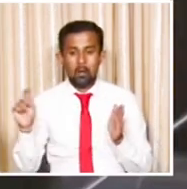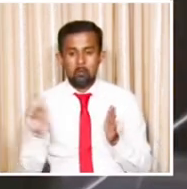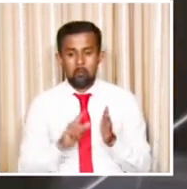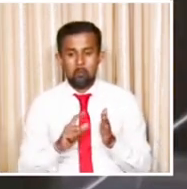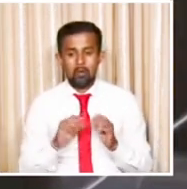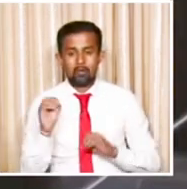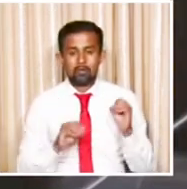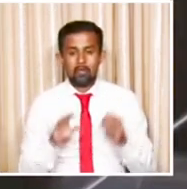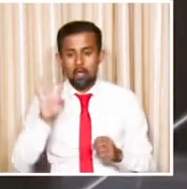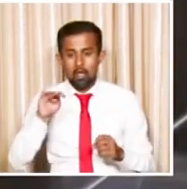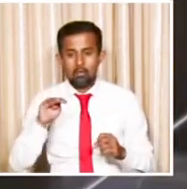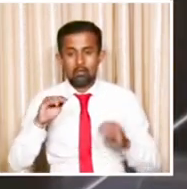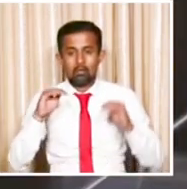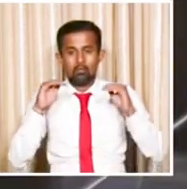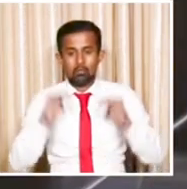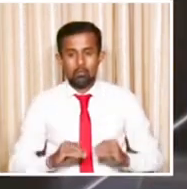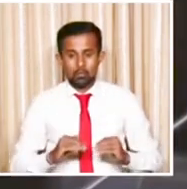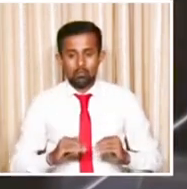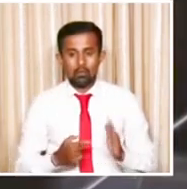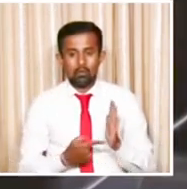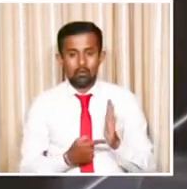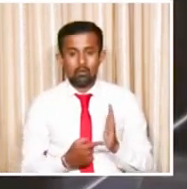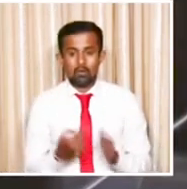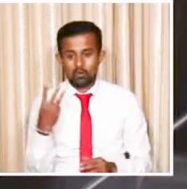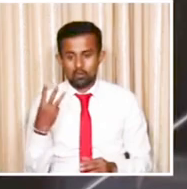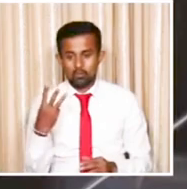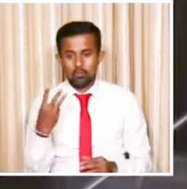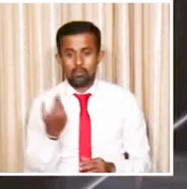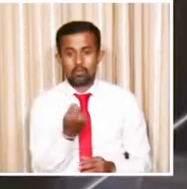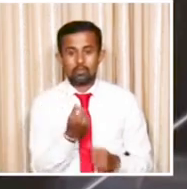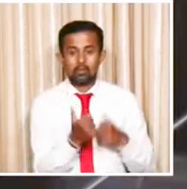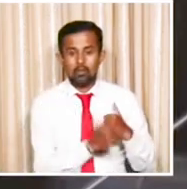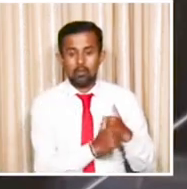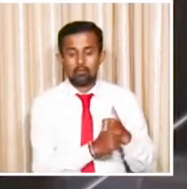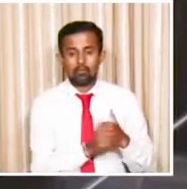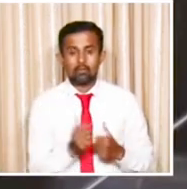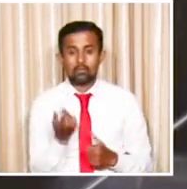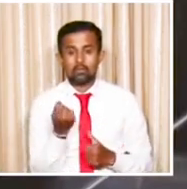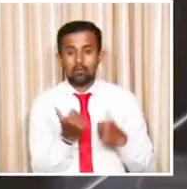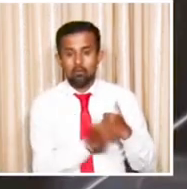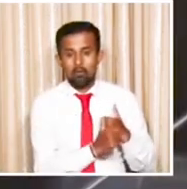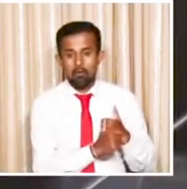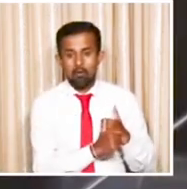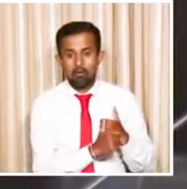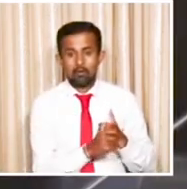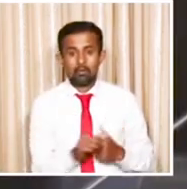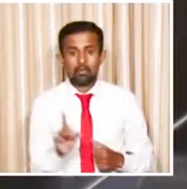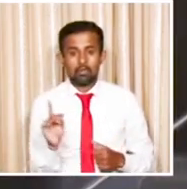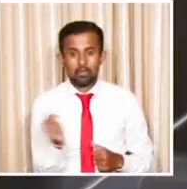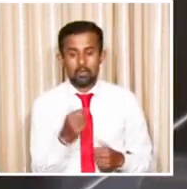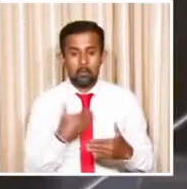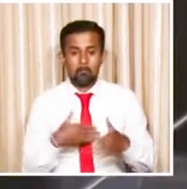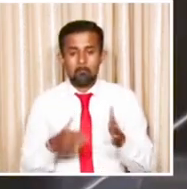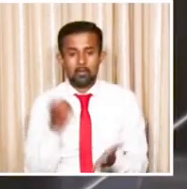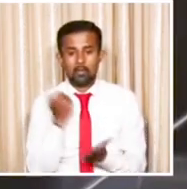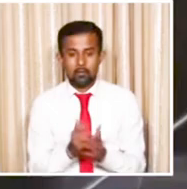ආදායම 140කින් කඩාගෙන වැටුණා ට්‍රිලියන 3ක් සල්ලි අච්චු ගැහුවේ ඒ වෙලාවේ සල්ලි අච්චු ගැහුවේ එක පාරට කැබිනට් එකට පේපර